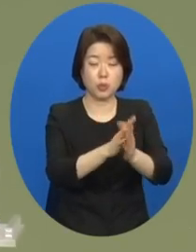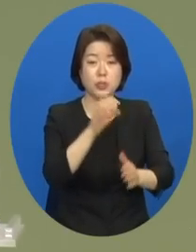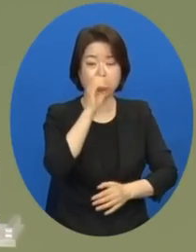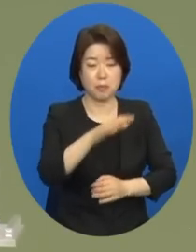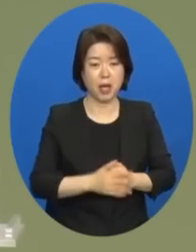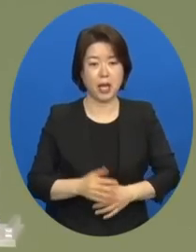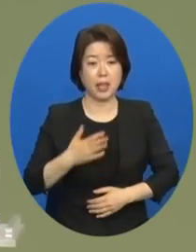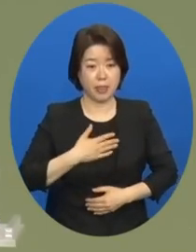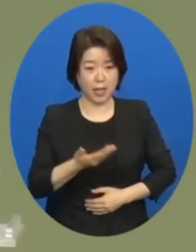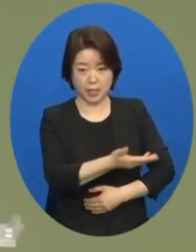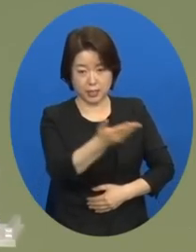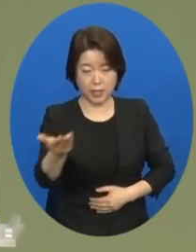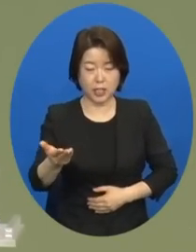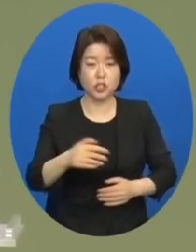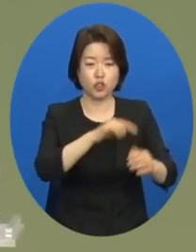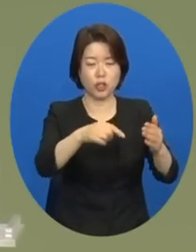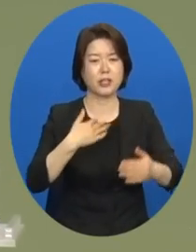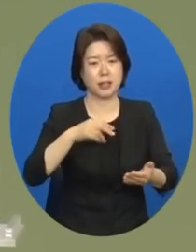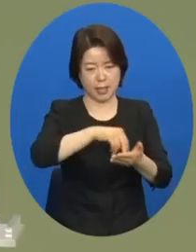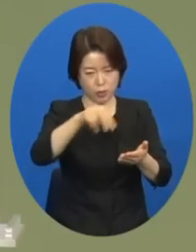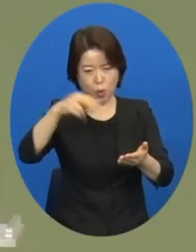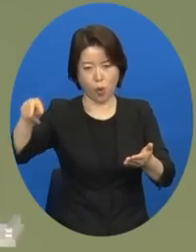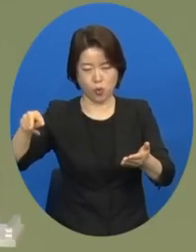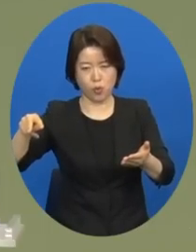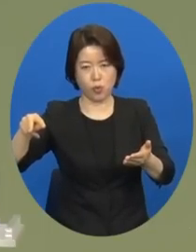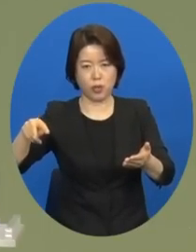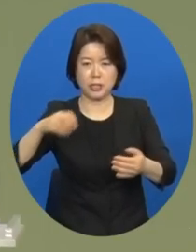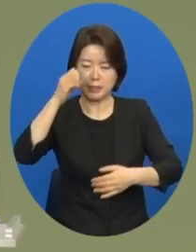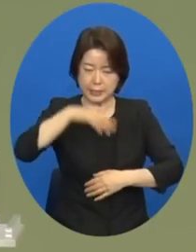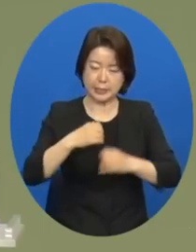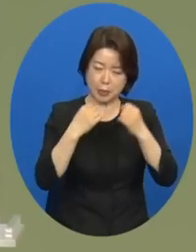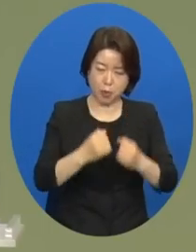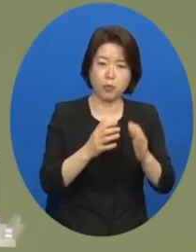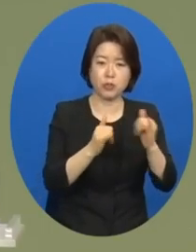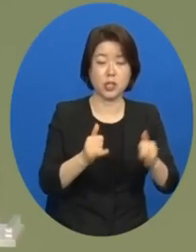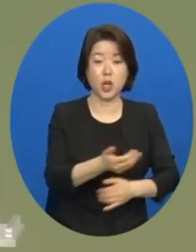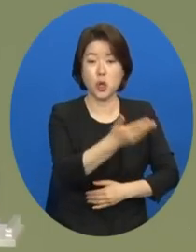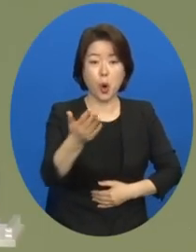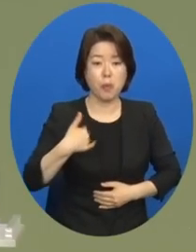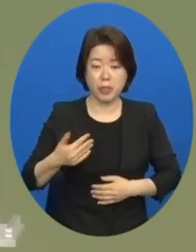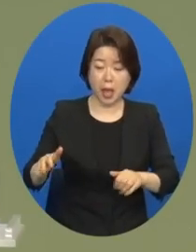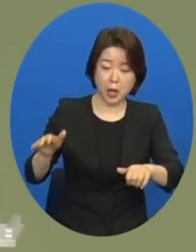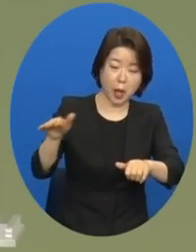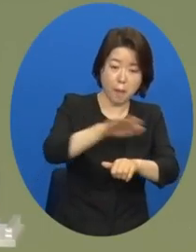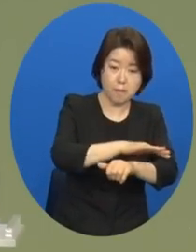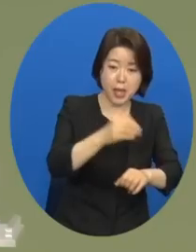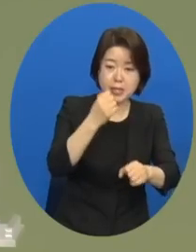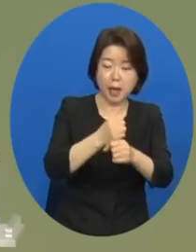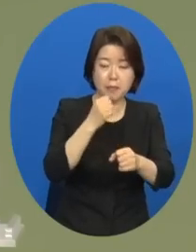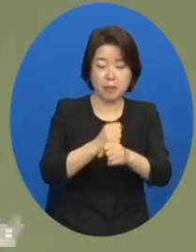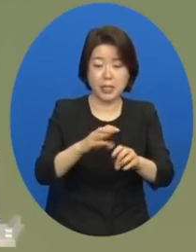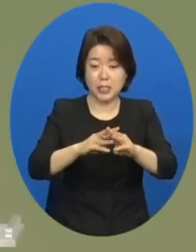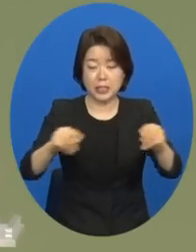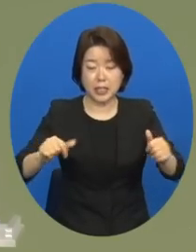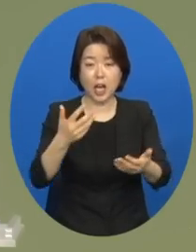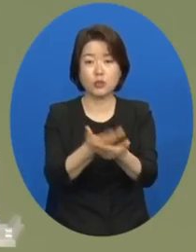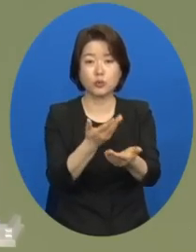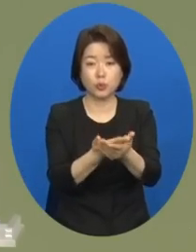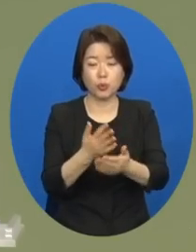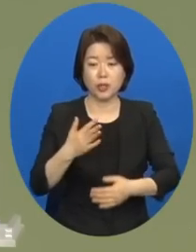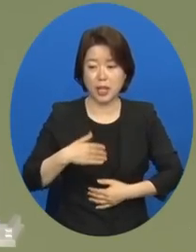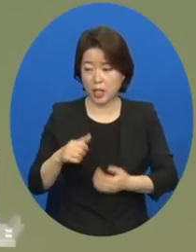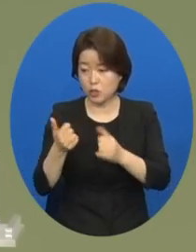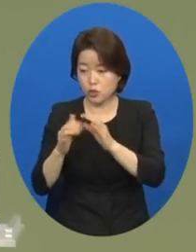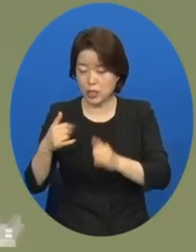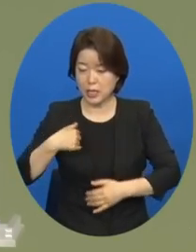나는 당신들 중에 나그네요 거류하는 자인이 당신들 중에서 내게 매장을 소유를 소유주를 주어 내가 나의 죽은 자를